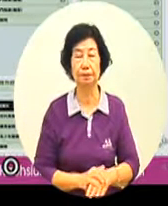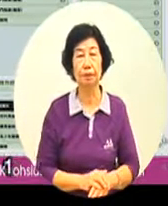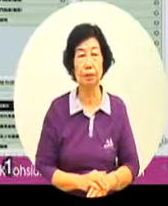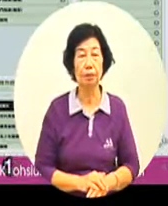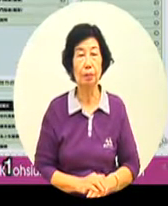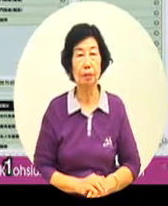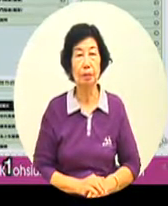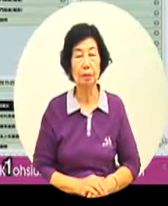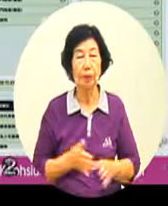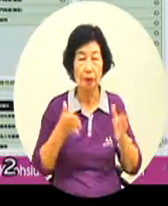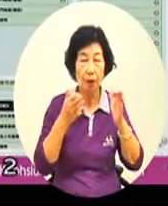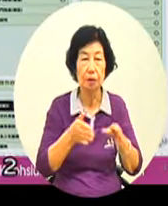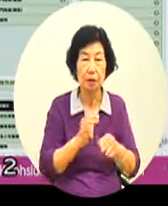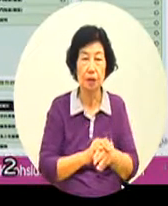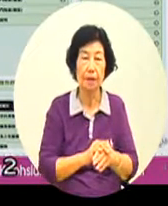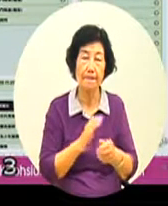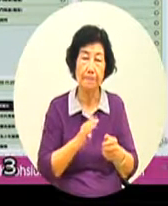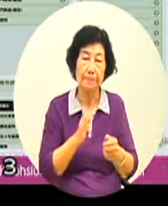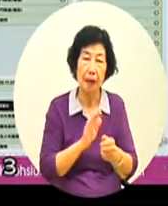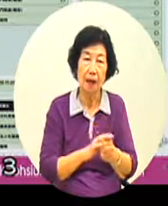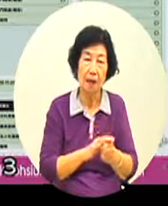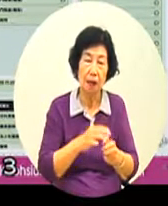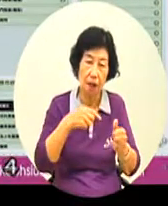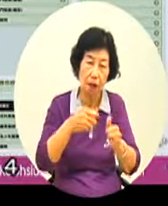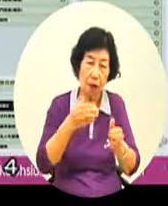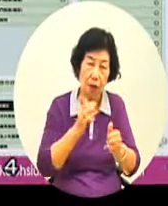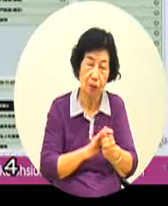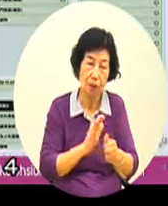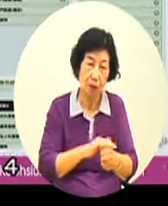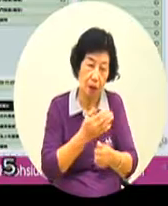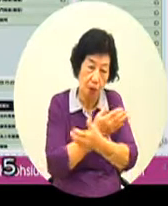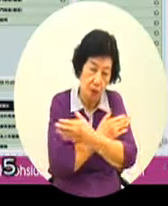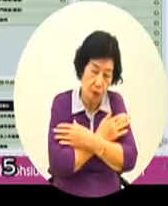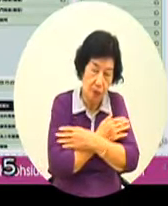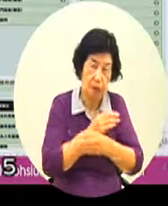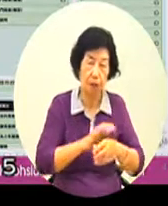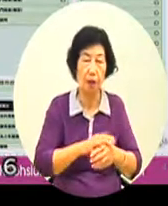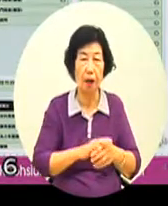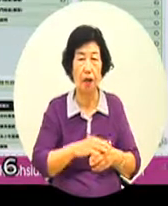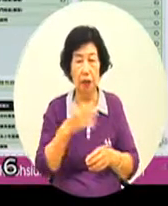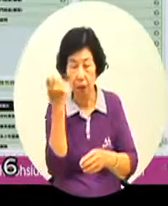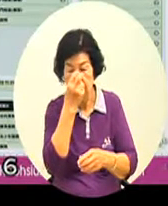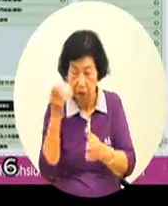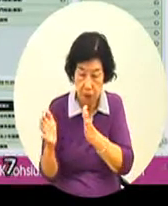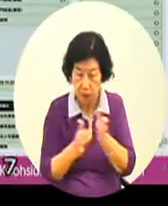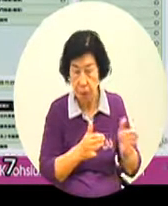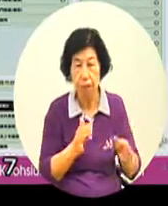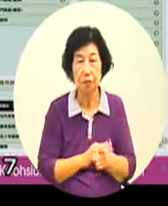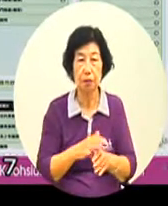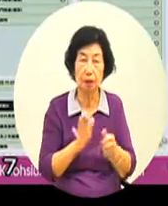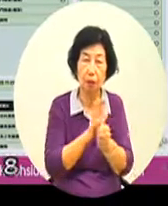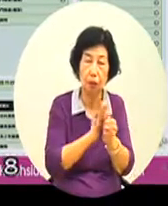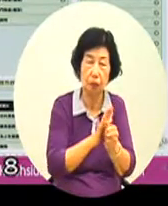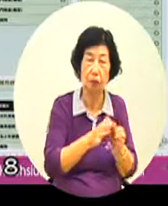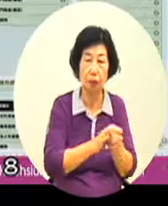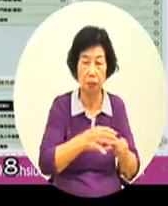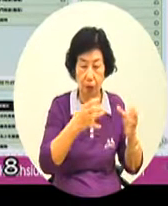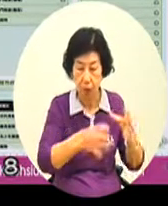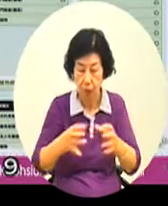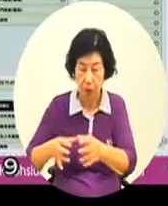我们针对育儿的相关的措施，还有我们补助相关的查询资讯的一个 APP， 还有我们服务据点查询的一个